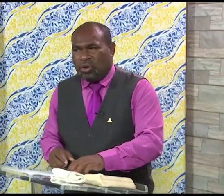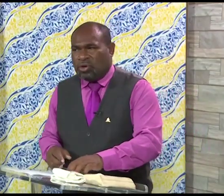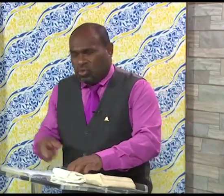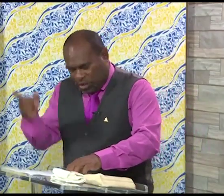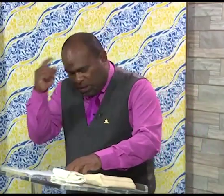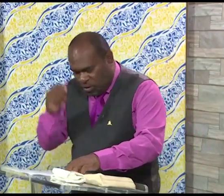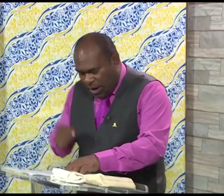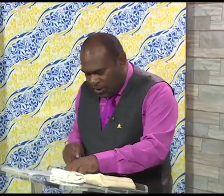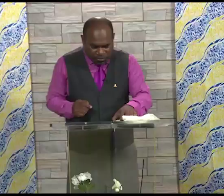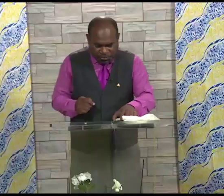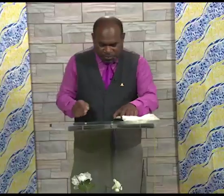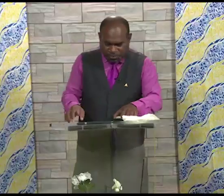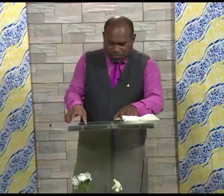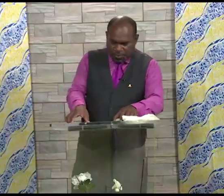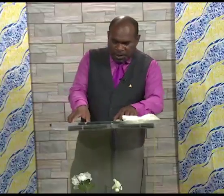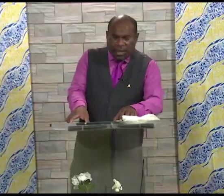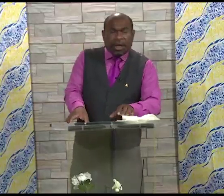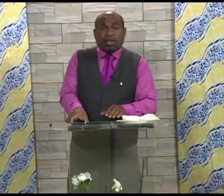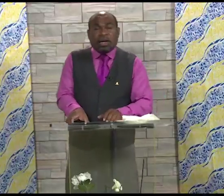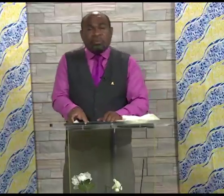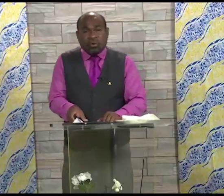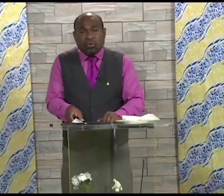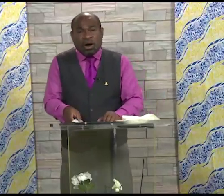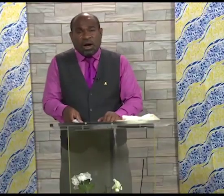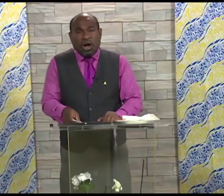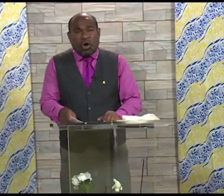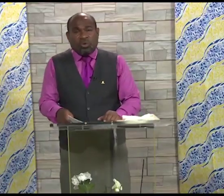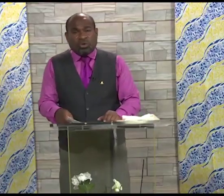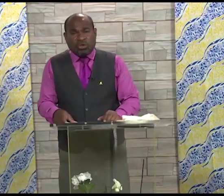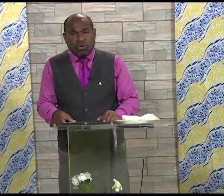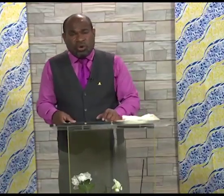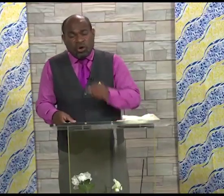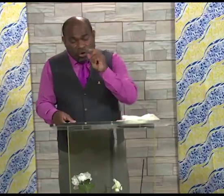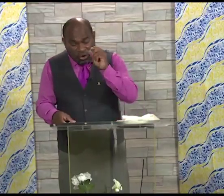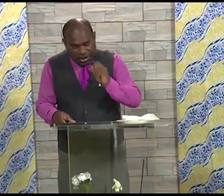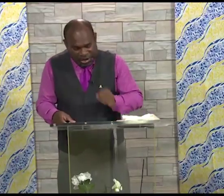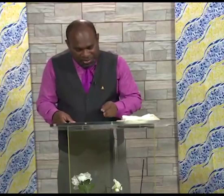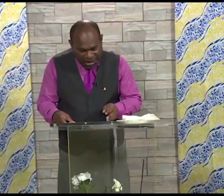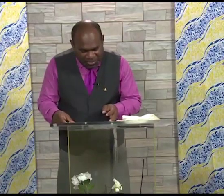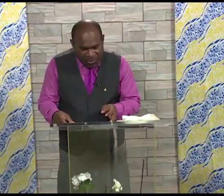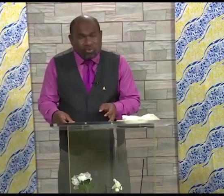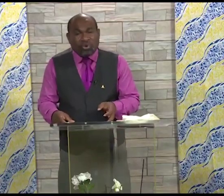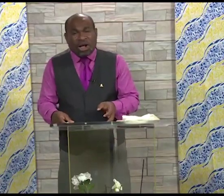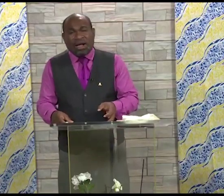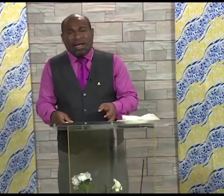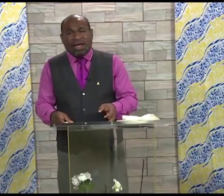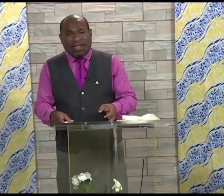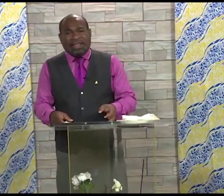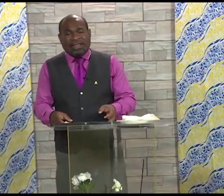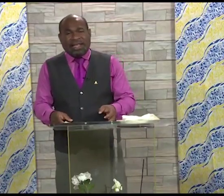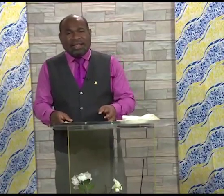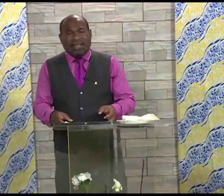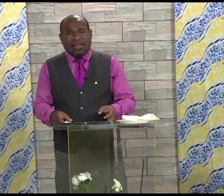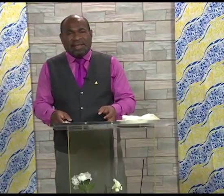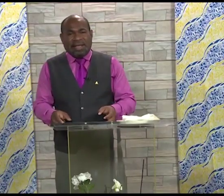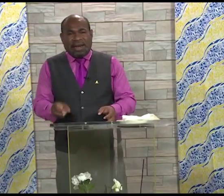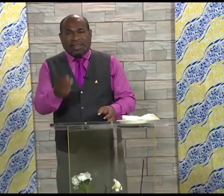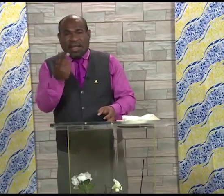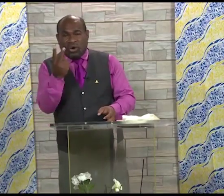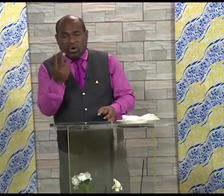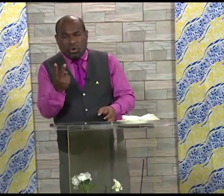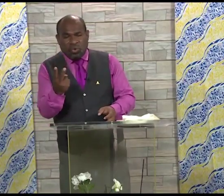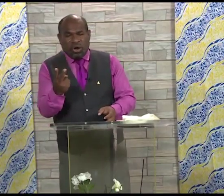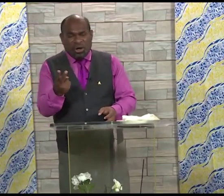waka yalo. So, tadhingu ngane ngu. Yanda singa lemu nikuwa, obe suritiko, rongotho na kaibigo na turanga, endai-ndai.